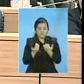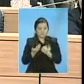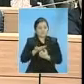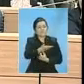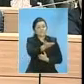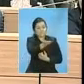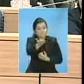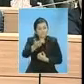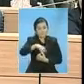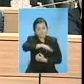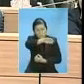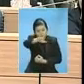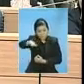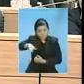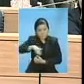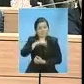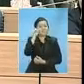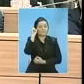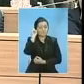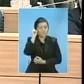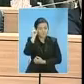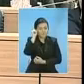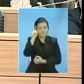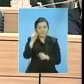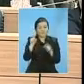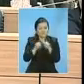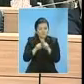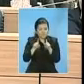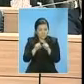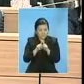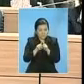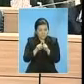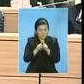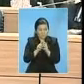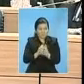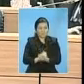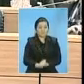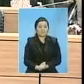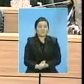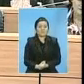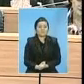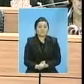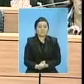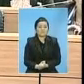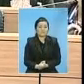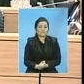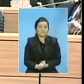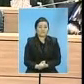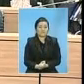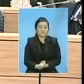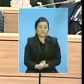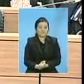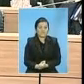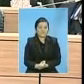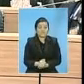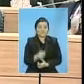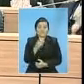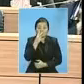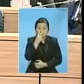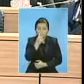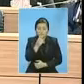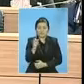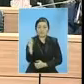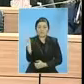เชื่อว่าท่านเข้าใจดีค่ะท่านประธานว่าเราต้องมามองในระดับปรากฏการณ์ว่าสิ่ง